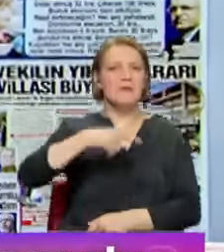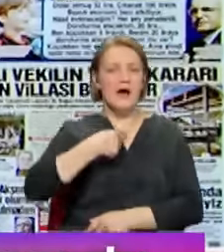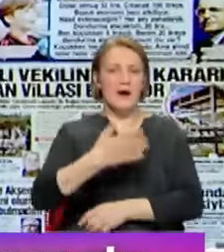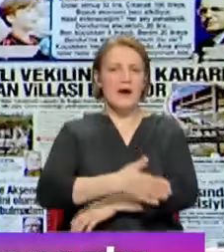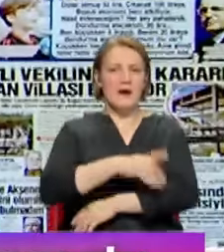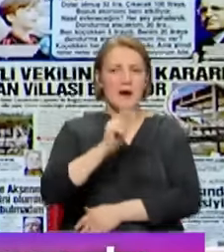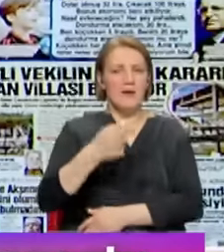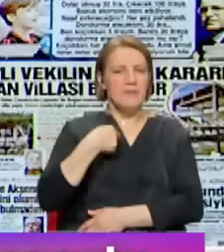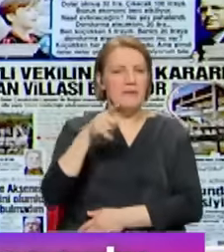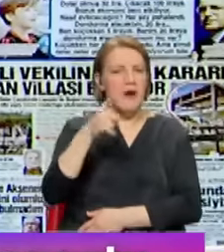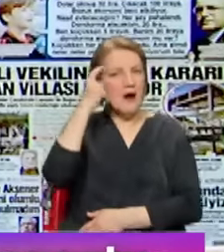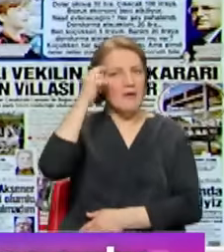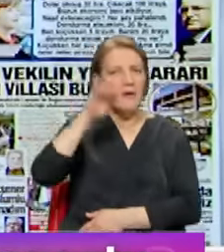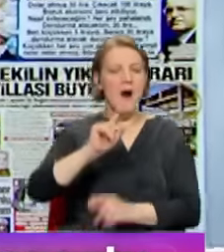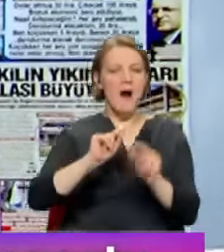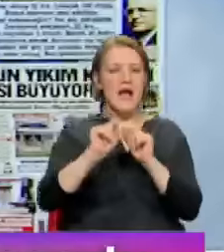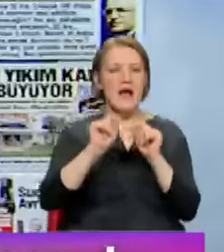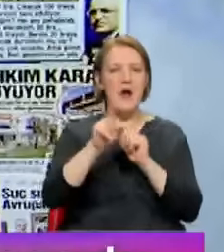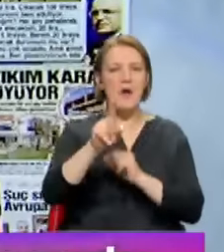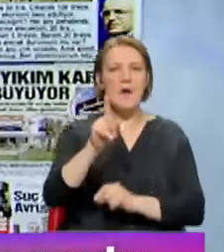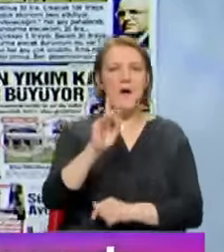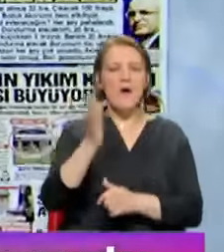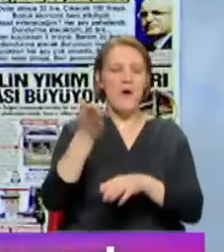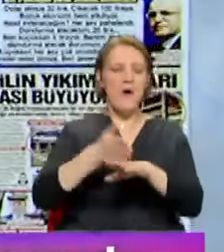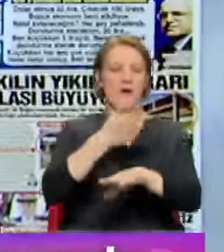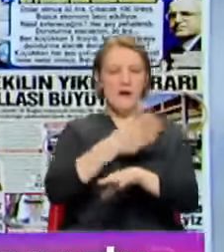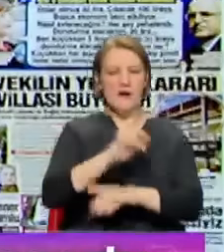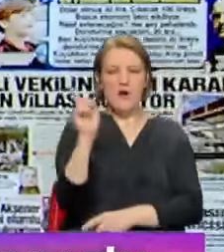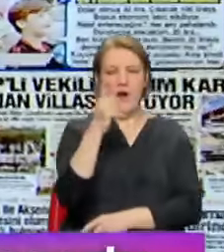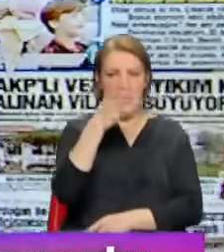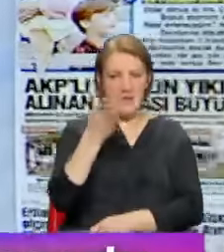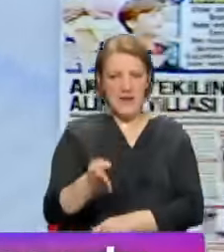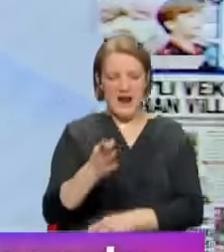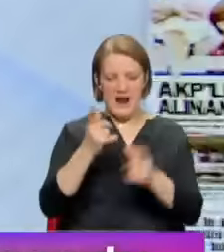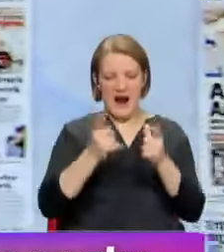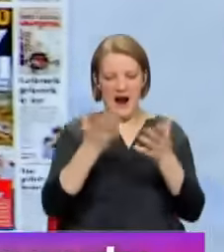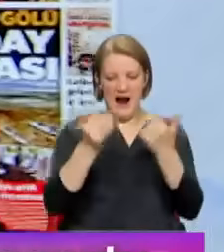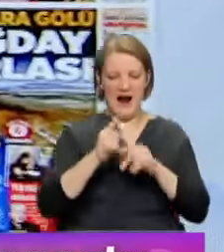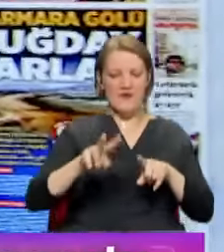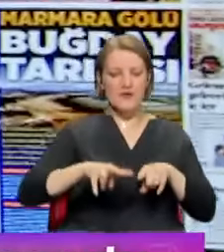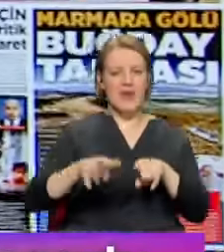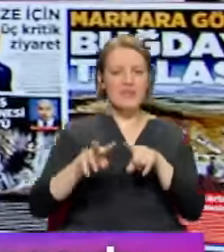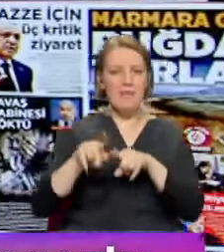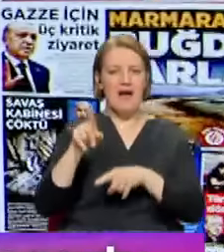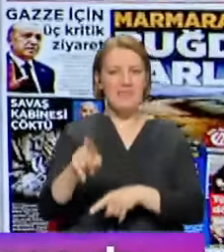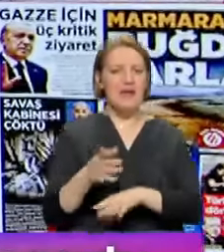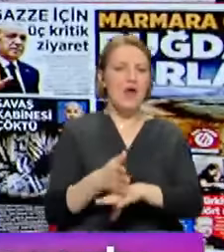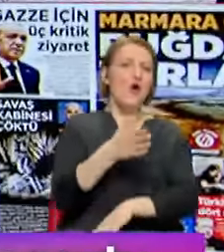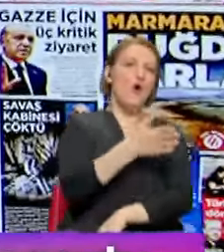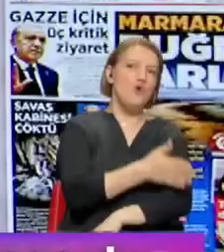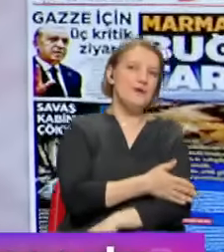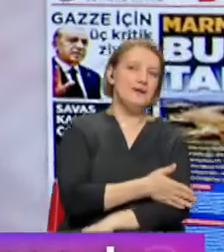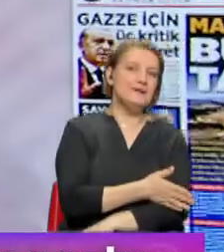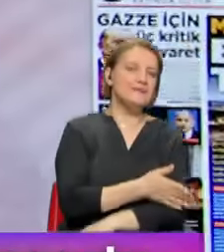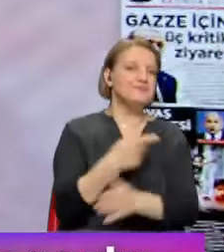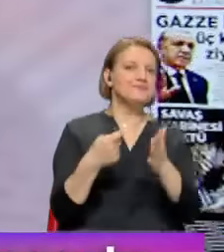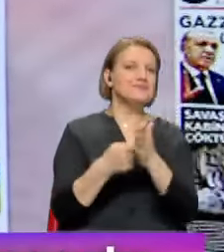deyince benim de aklıma ekonominin önceki yönetiminde yer alan, Nurettin Nebati'den önce yer